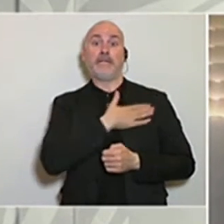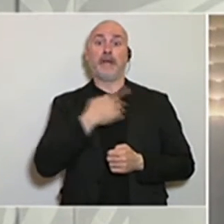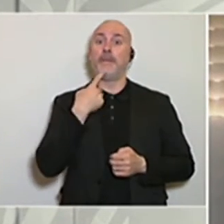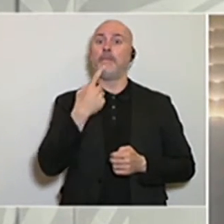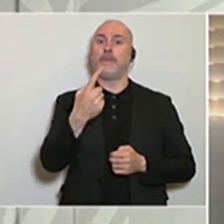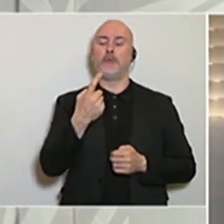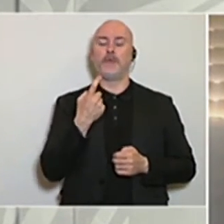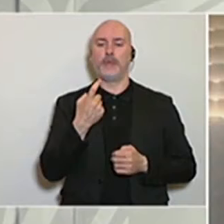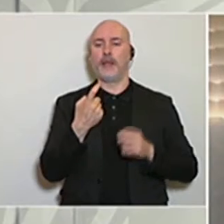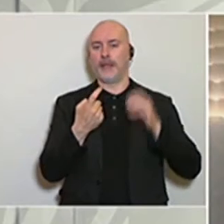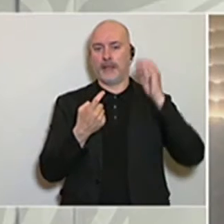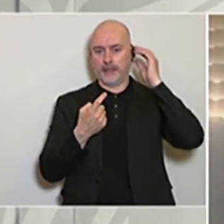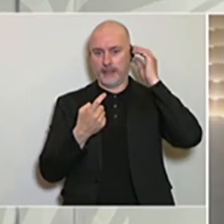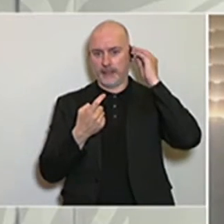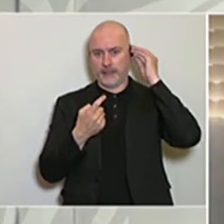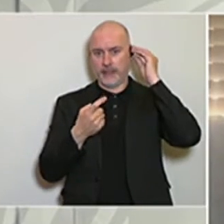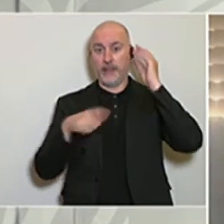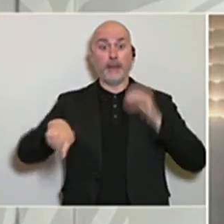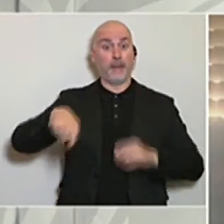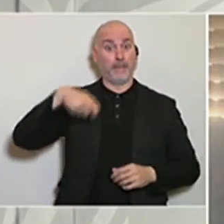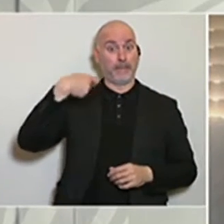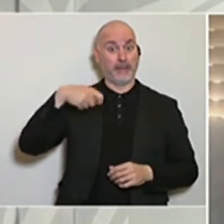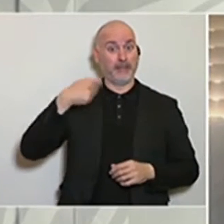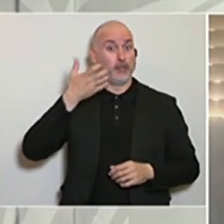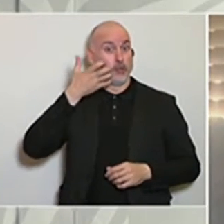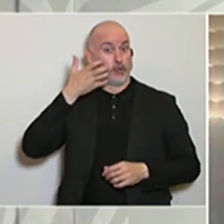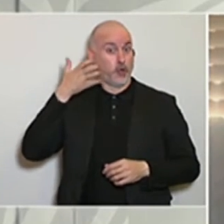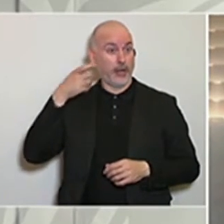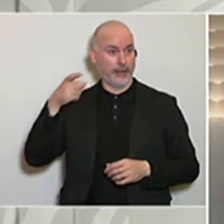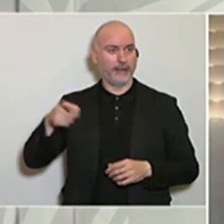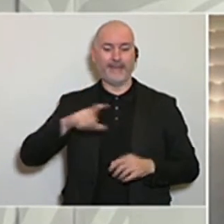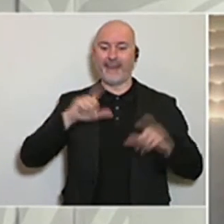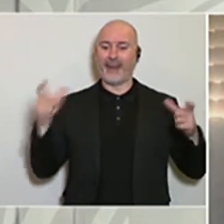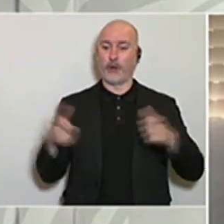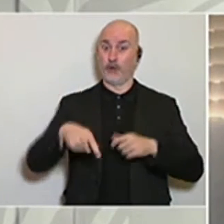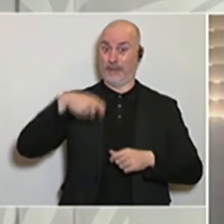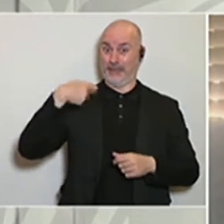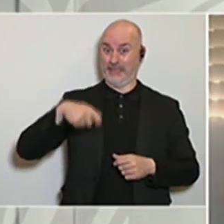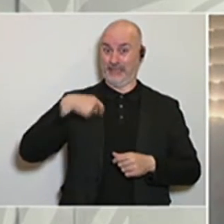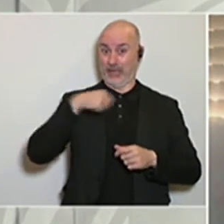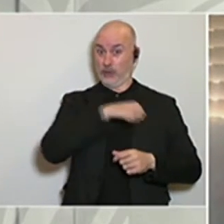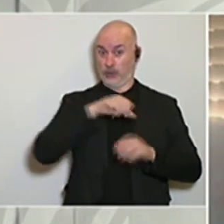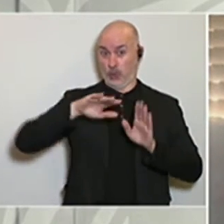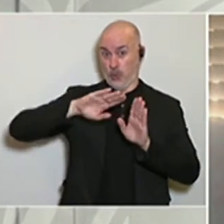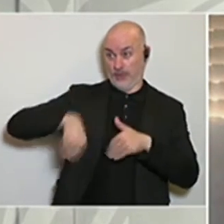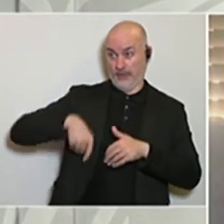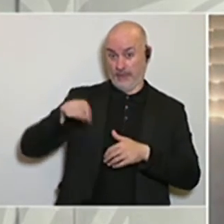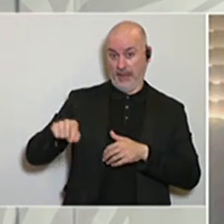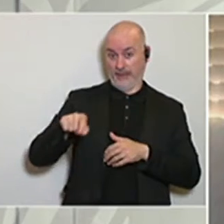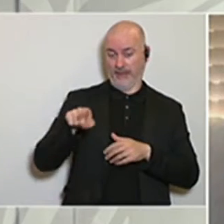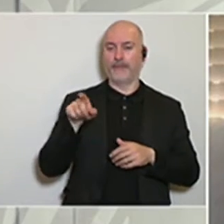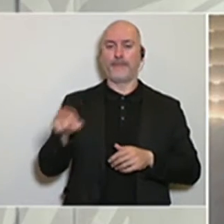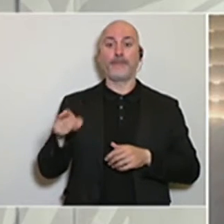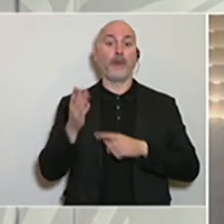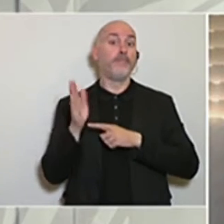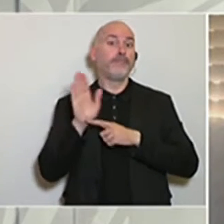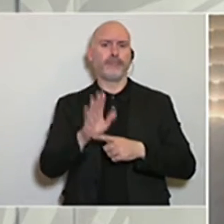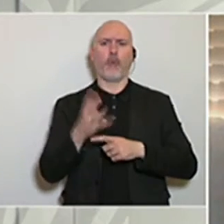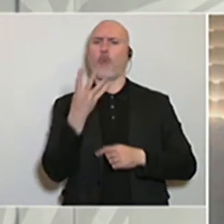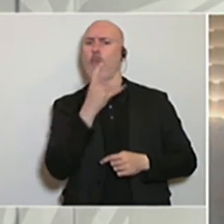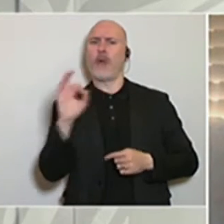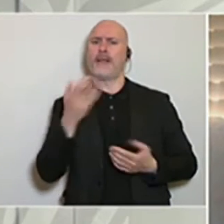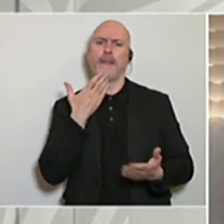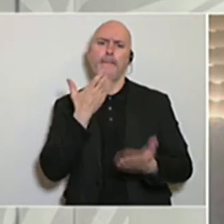preguntar. El president Torra, a la darrera reunió de presidents autonòmics, va presentar 40